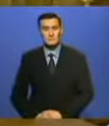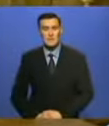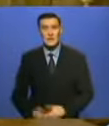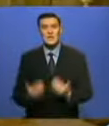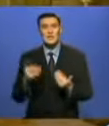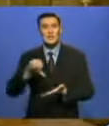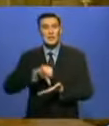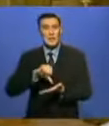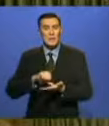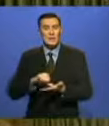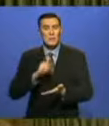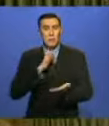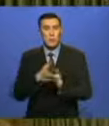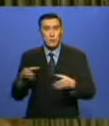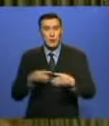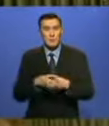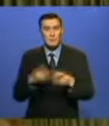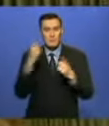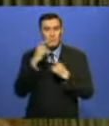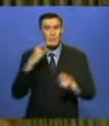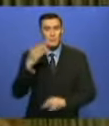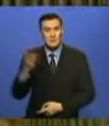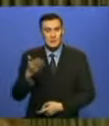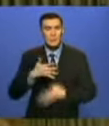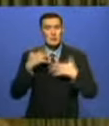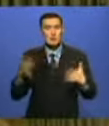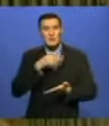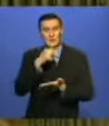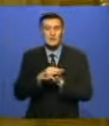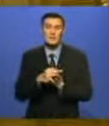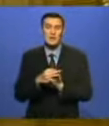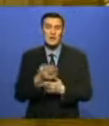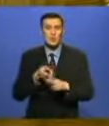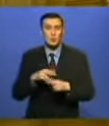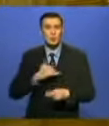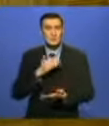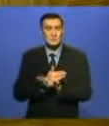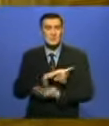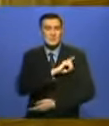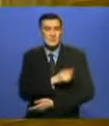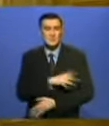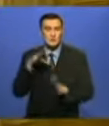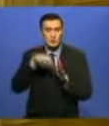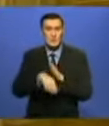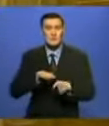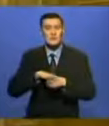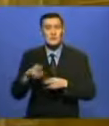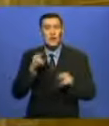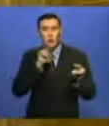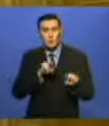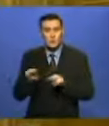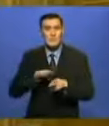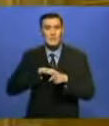Все члены партии, озвученные вами послание, восприняли как большую ответственность, возложенную на них. Мы приложим все силы для осуществления контроля